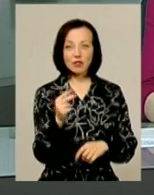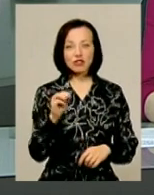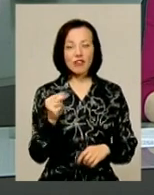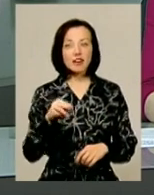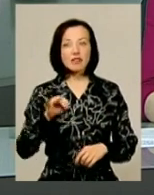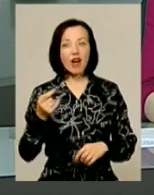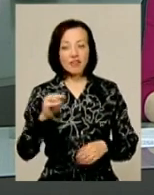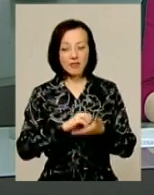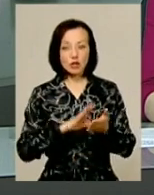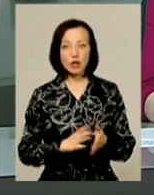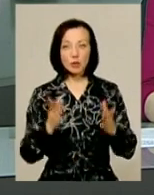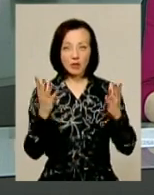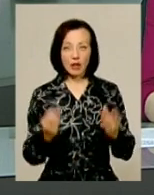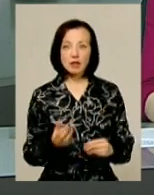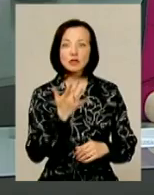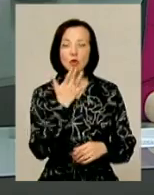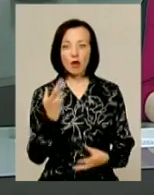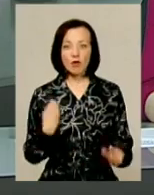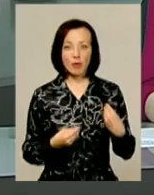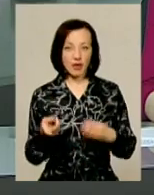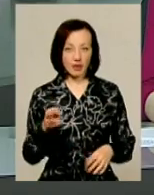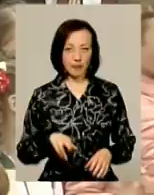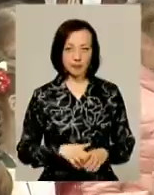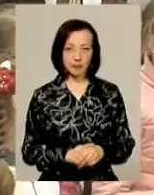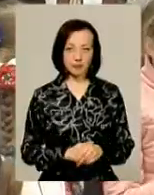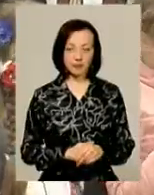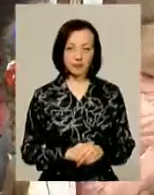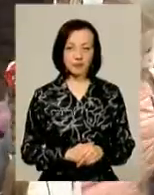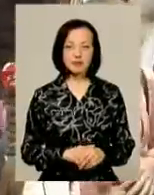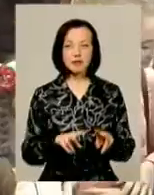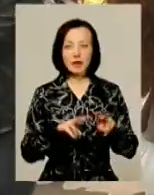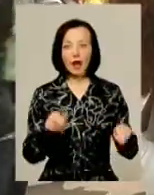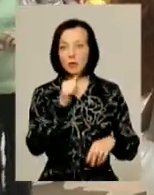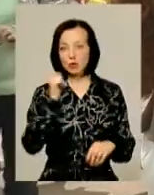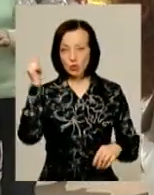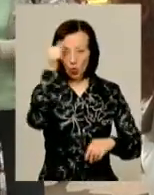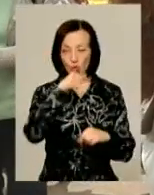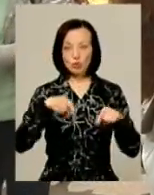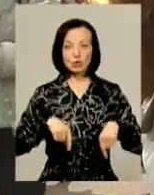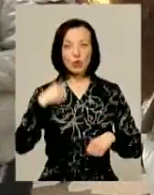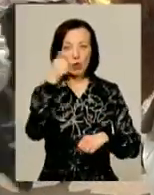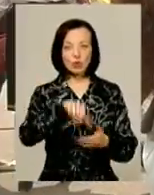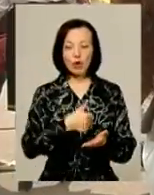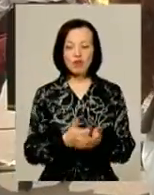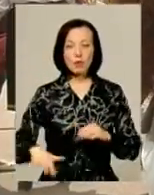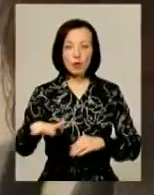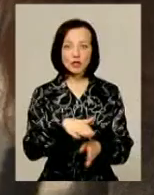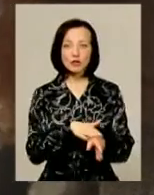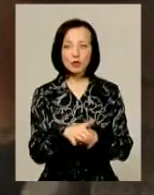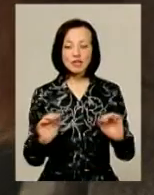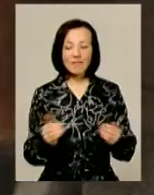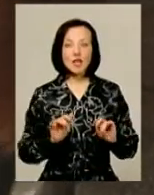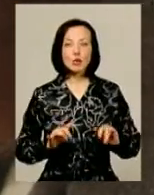Україні відзначають свято національного вбрання. Як і минулого року, цьогоріч на головній площі краю відбувся